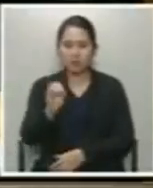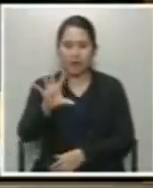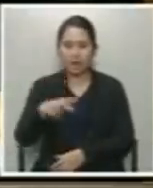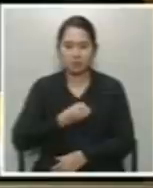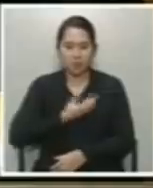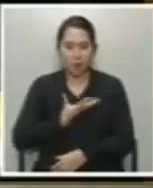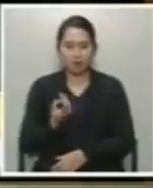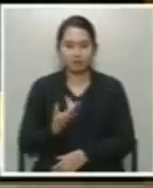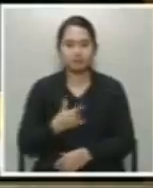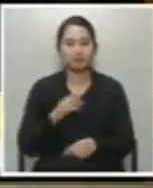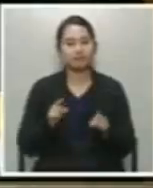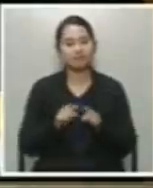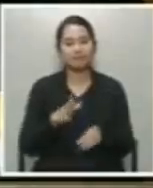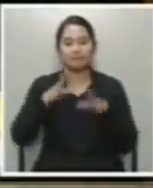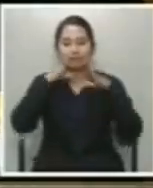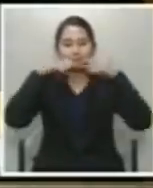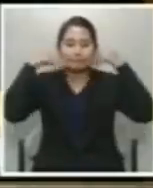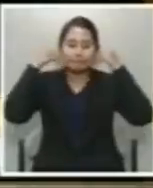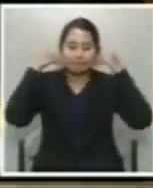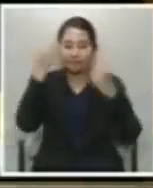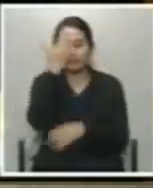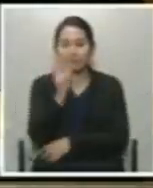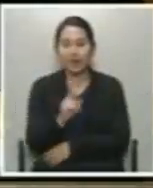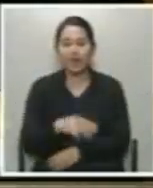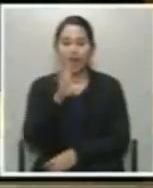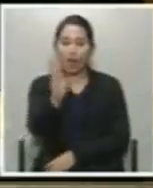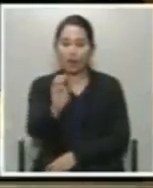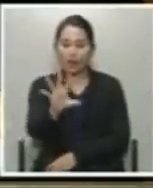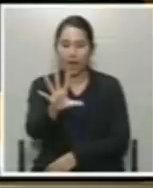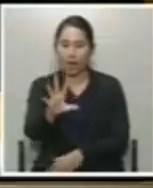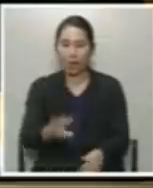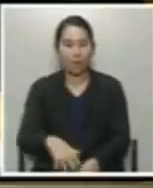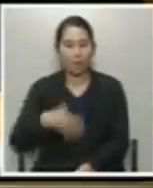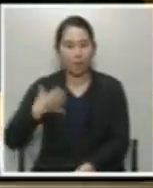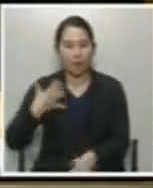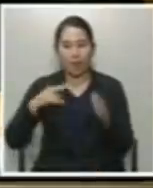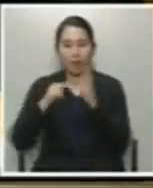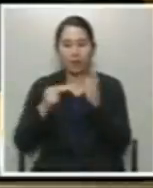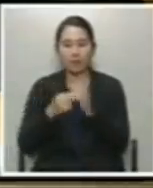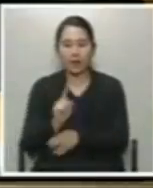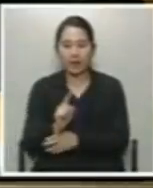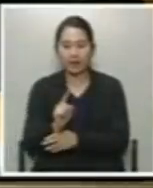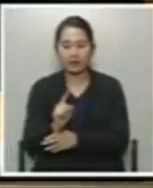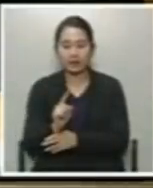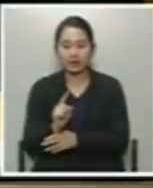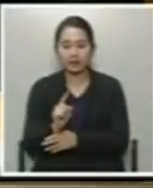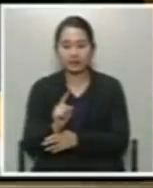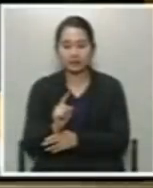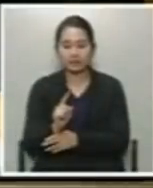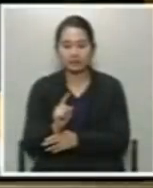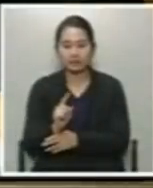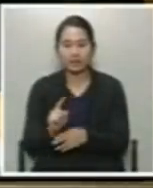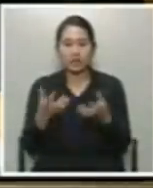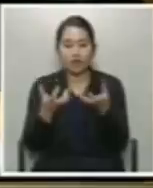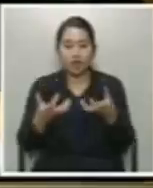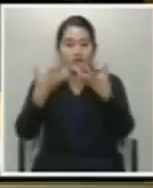ๆเลยผมพูดขึ้นมาผมก็ยิ้มเพราะว่าถ้าถึง65นี่ไม่ใช่เรื่องไม่มีใครหรอกครับที่ซื้อเครื่องจัก